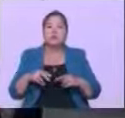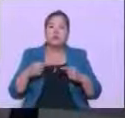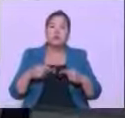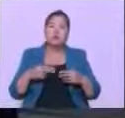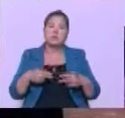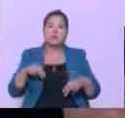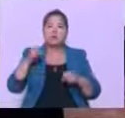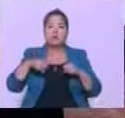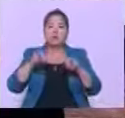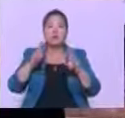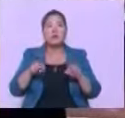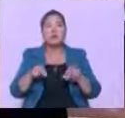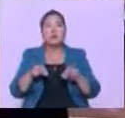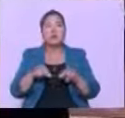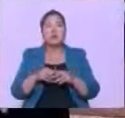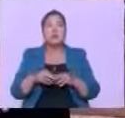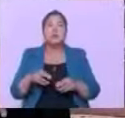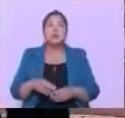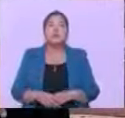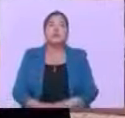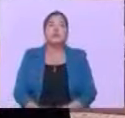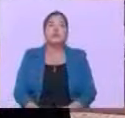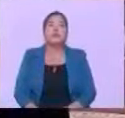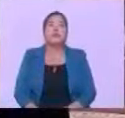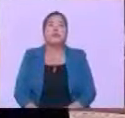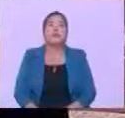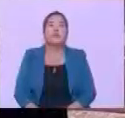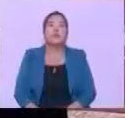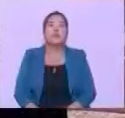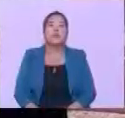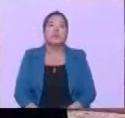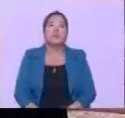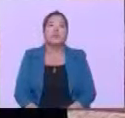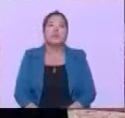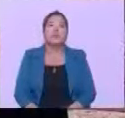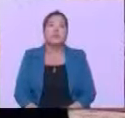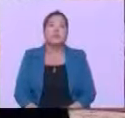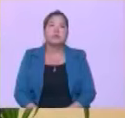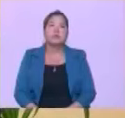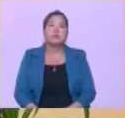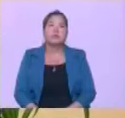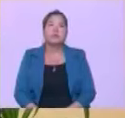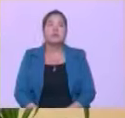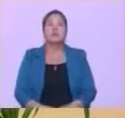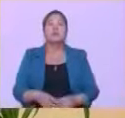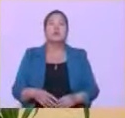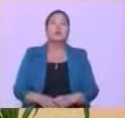таланты. Я сегодня первый раз отправляюсь в первый